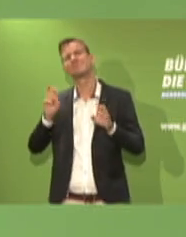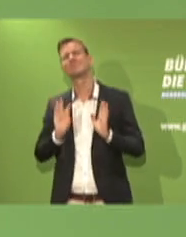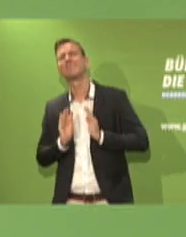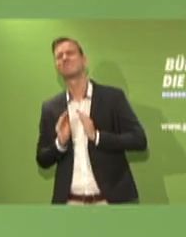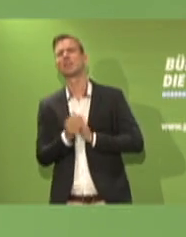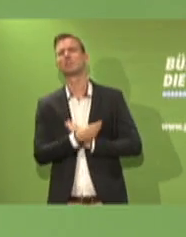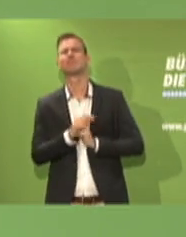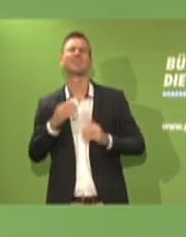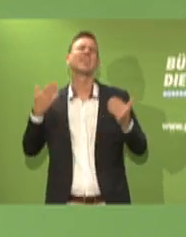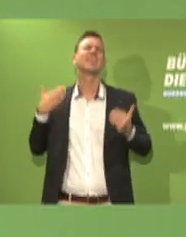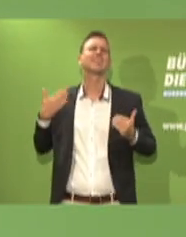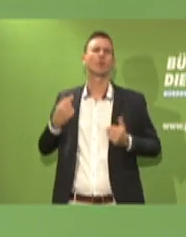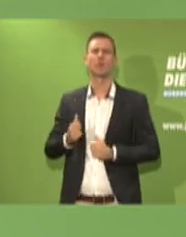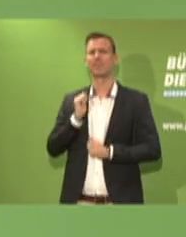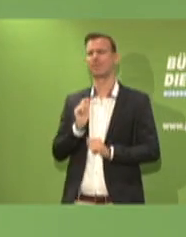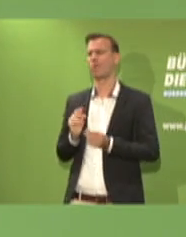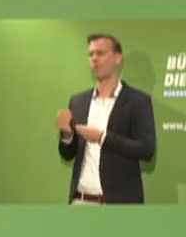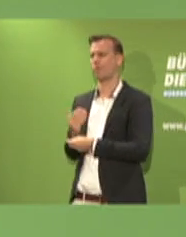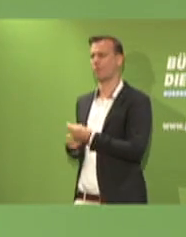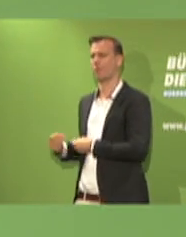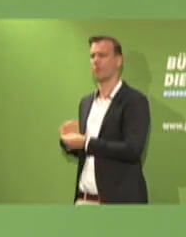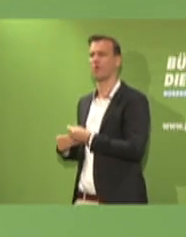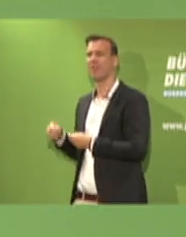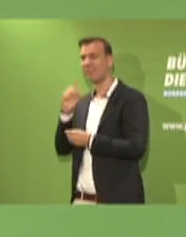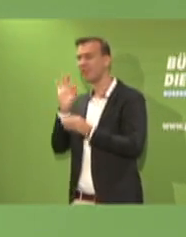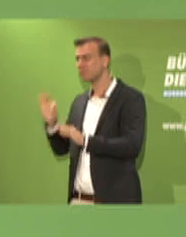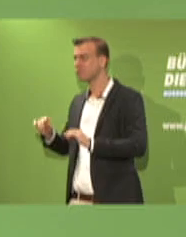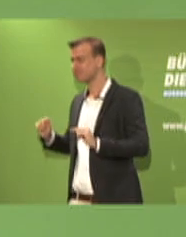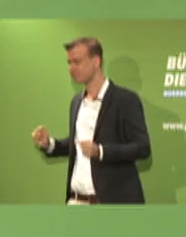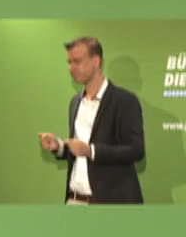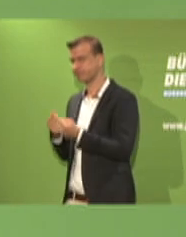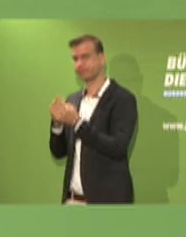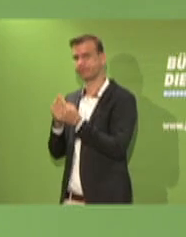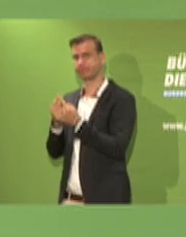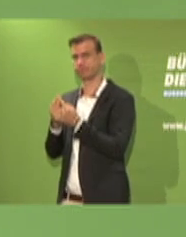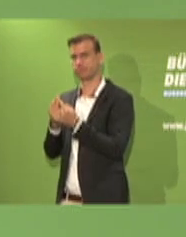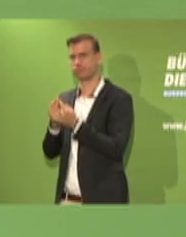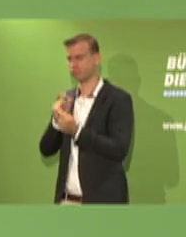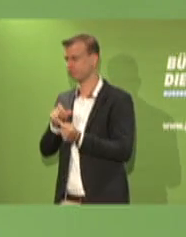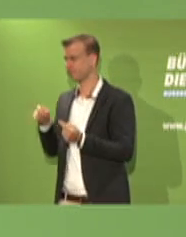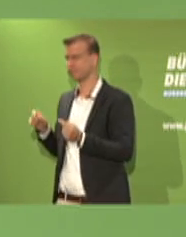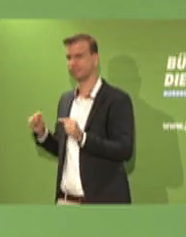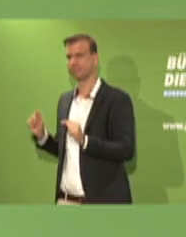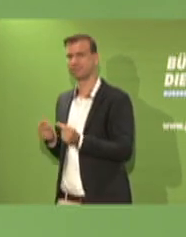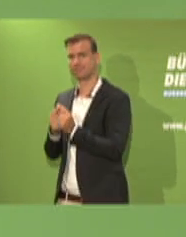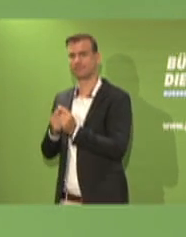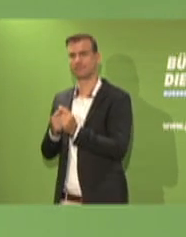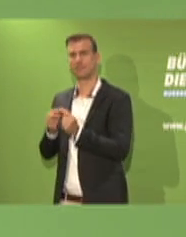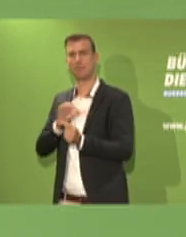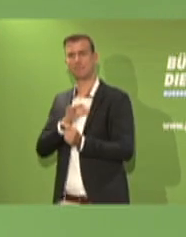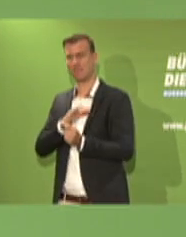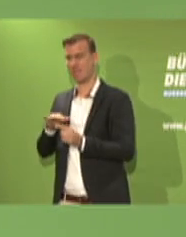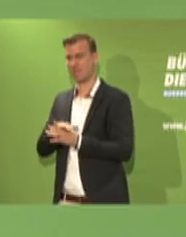eher im Hintergrund hoffentlich. Nämlich immer dann, wenn es zu Streitigkeiten und Zwist zwischen Leuten kommt, die bei uns in der Partei